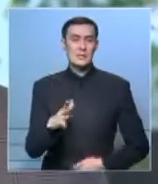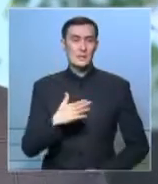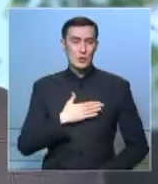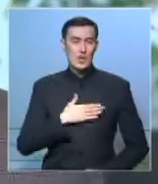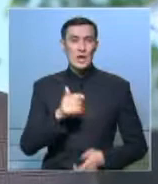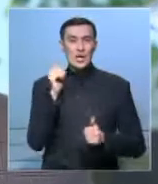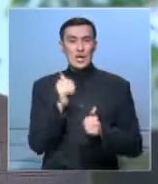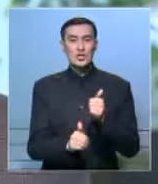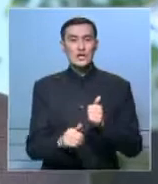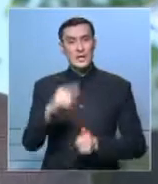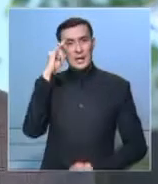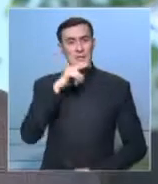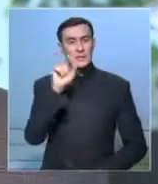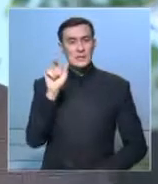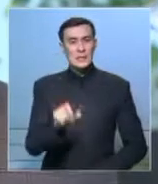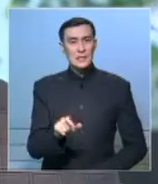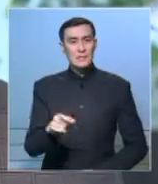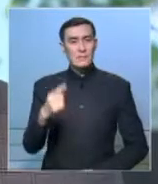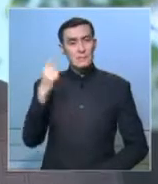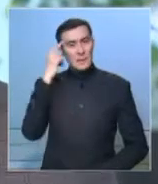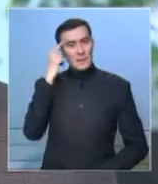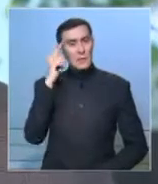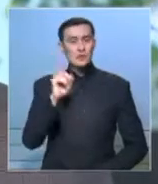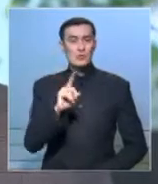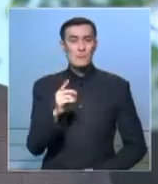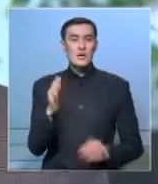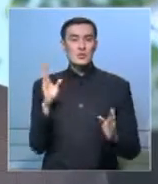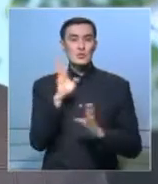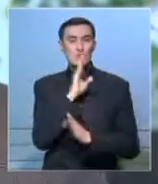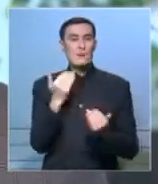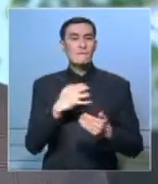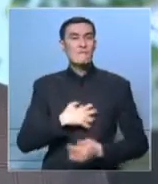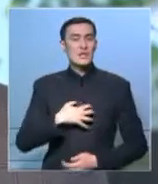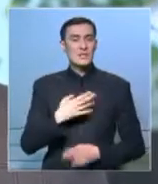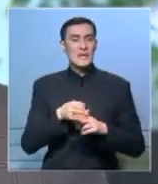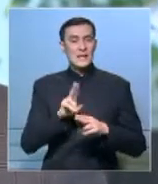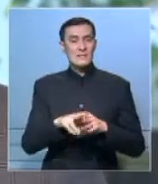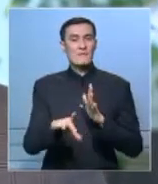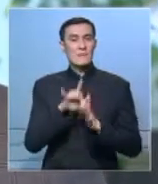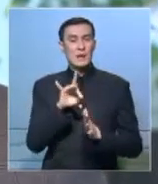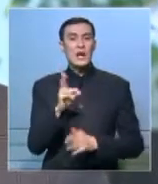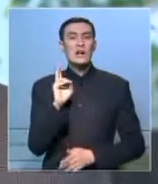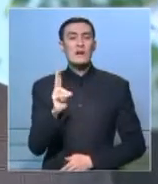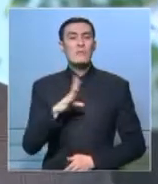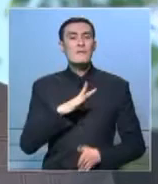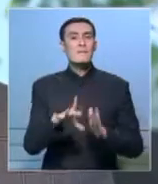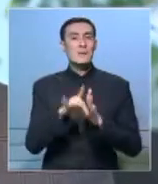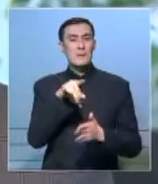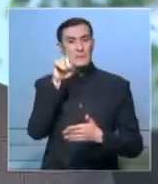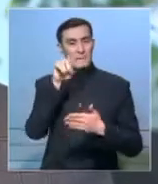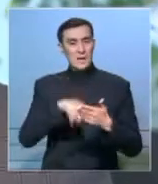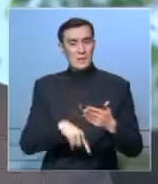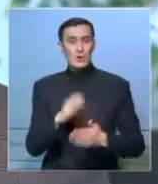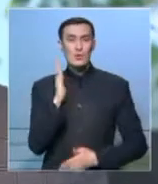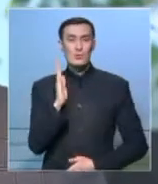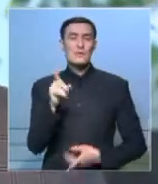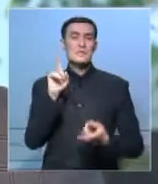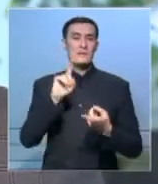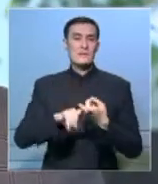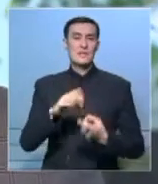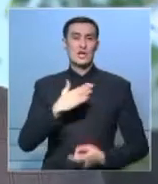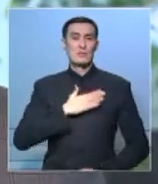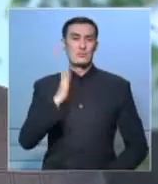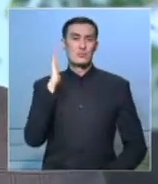Каждый казахстанец должен до конца понимать судьбоносность нынешнего выбора. От того, кому мы доверим наши голоса, будет напрямую зависеть